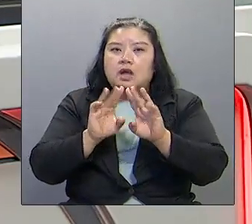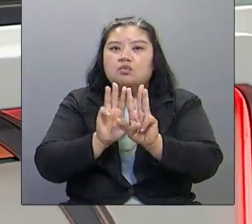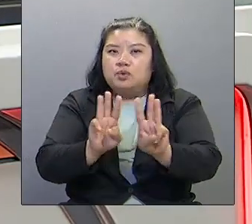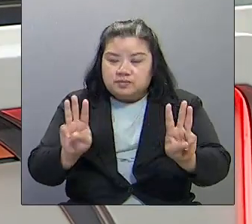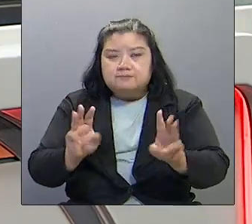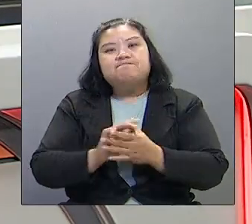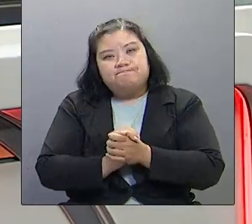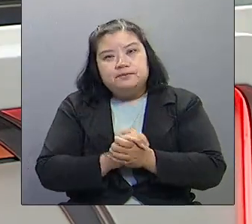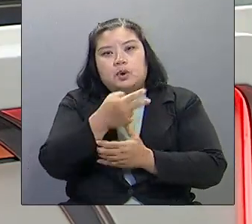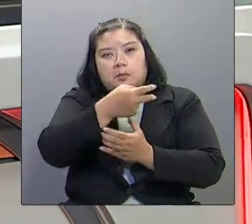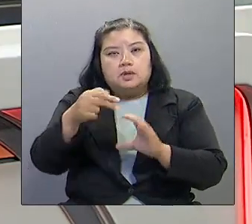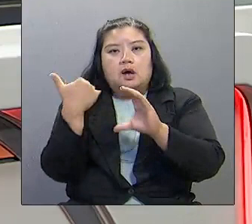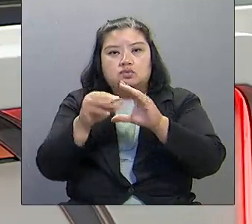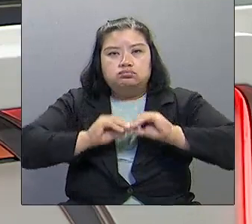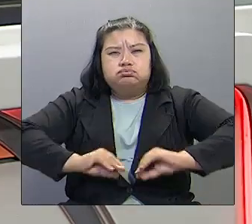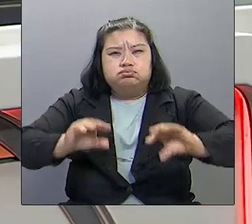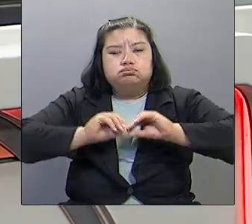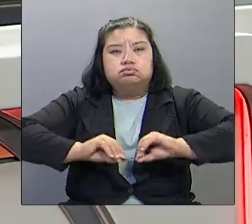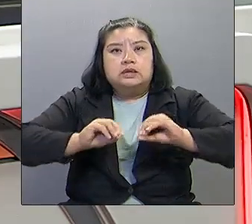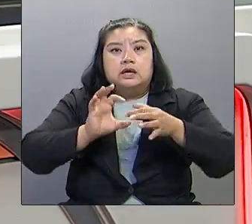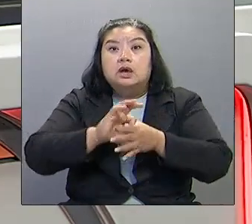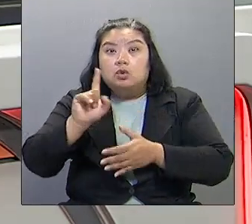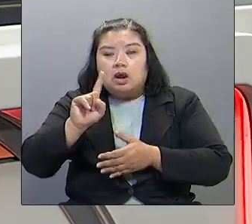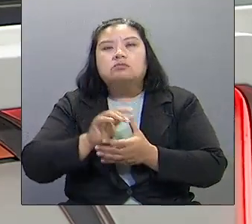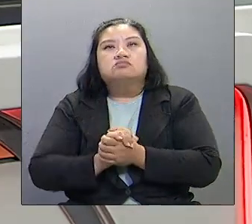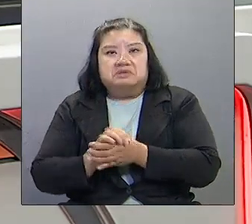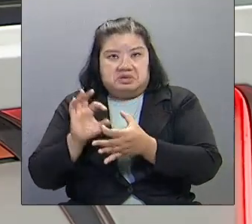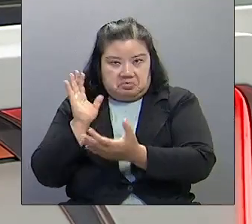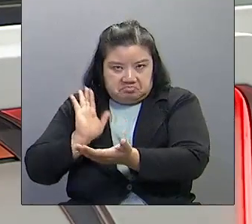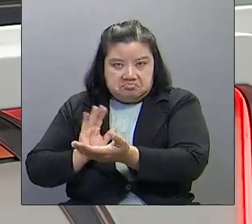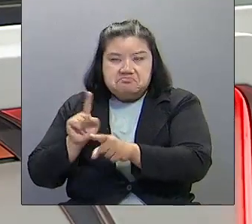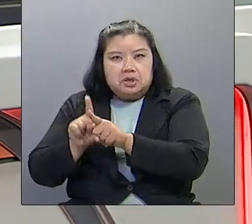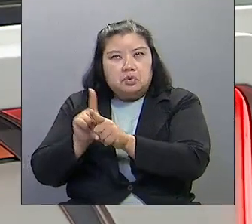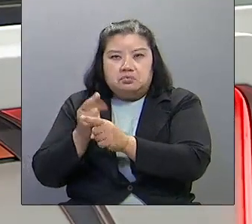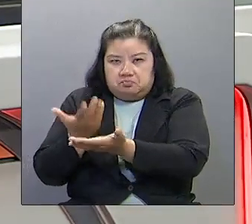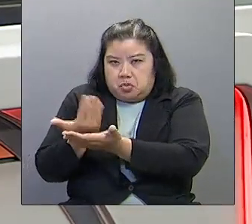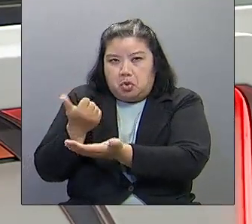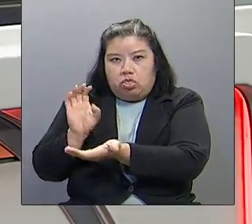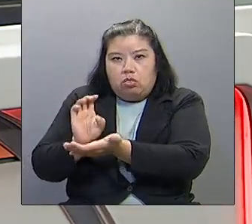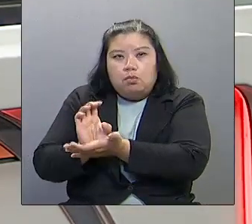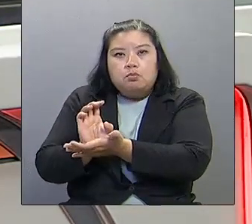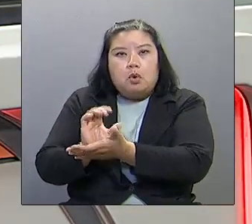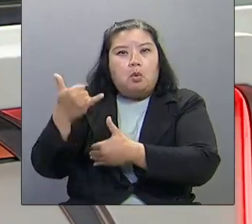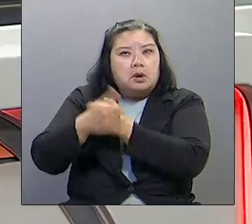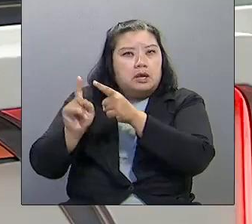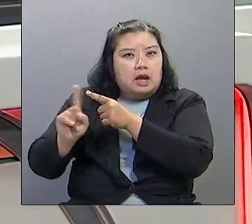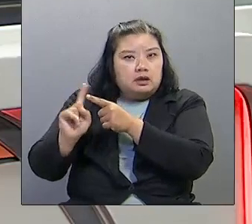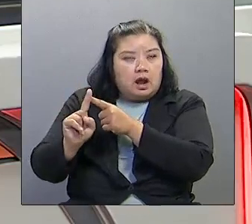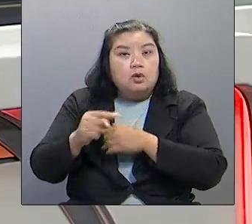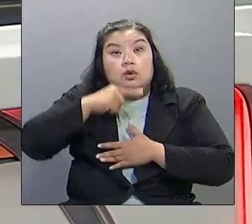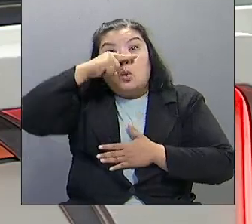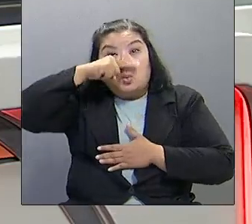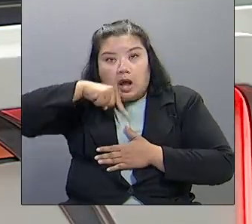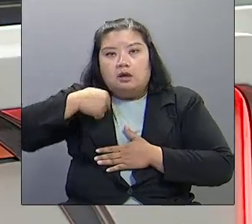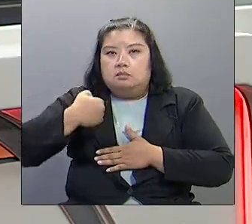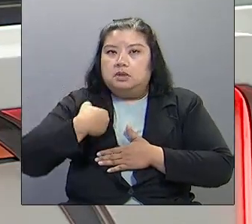พสต์เรื่องราวถึงการรุกคืบเข้ามาของทุนข้ามชาติค่ะในประเทศไทยถึงแม้จะมีช่องทางกฎหมาย